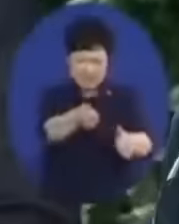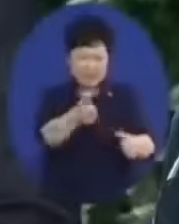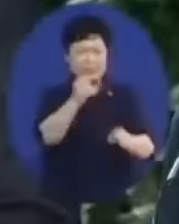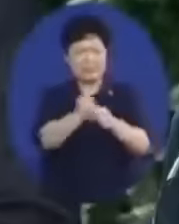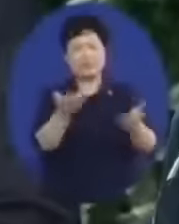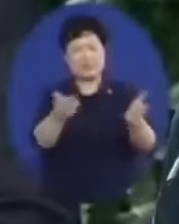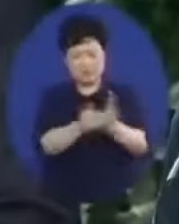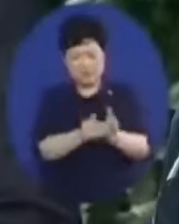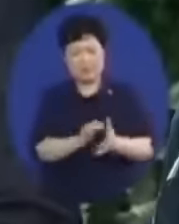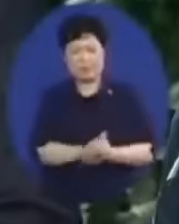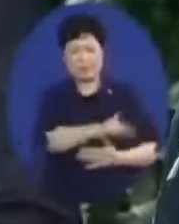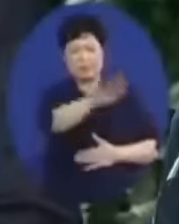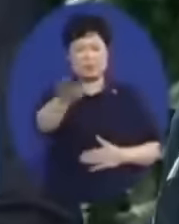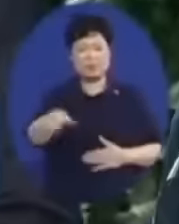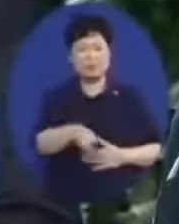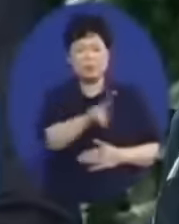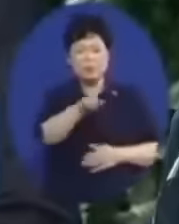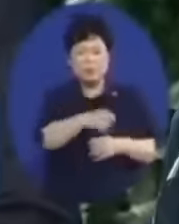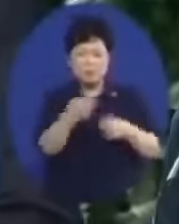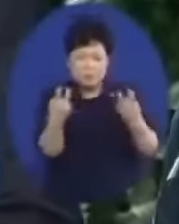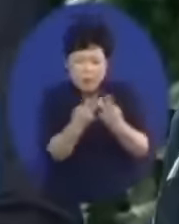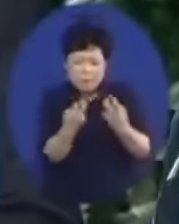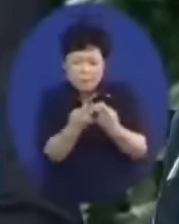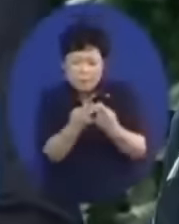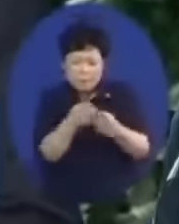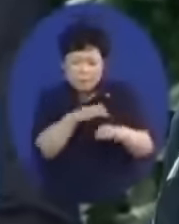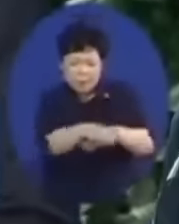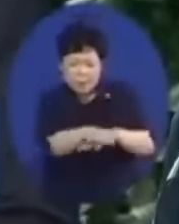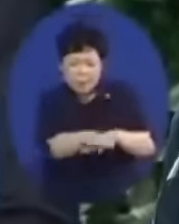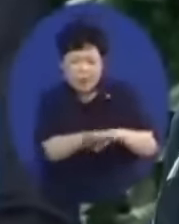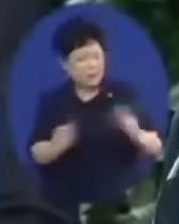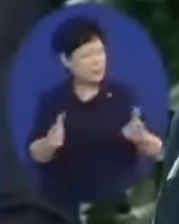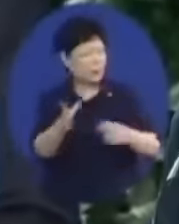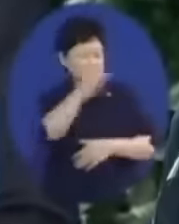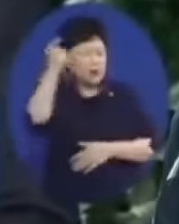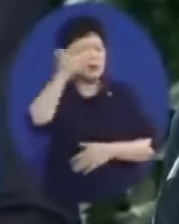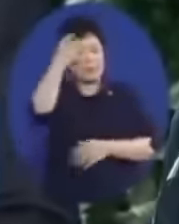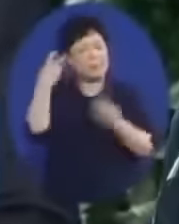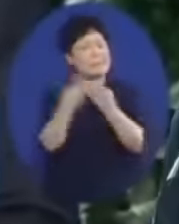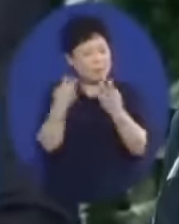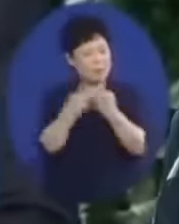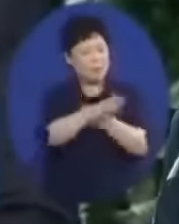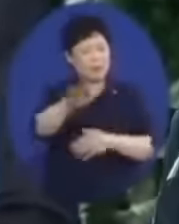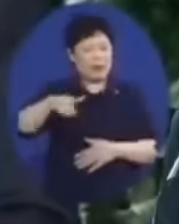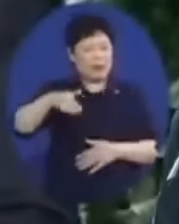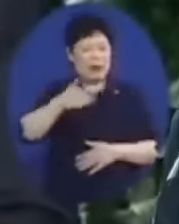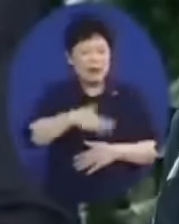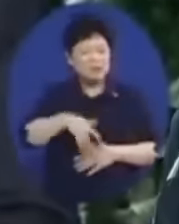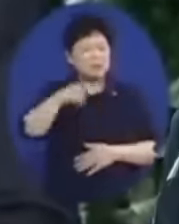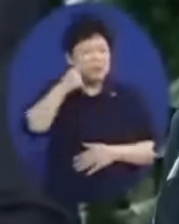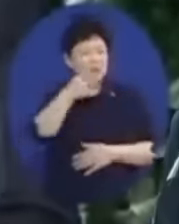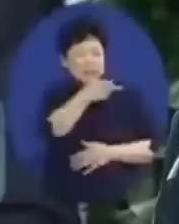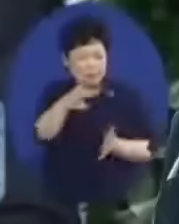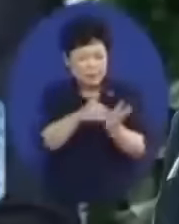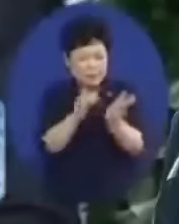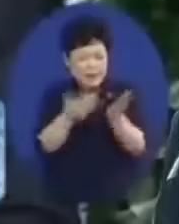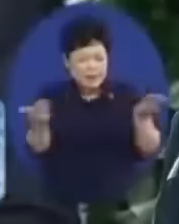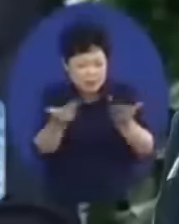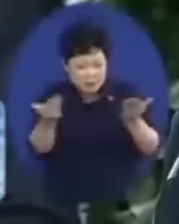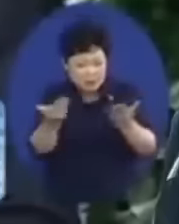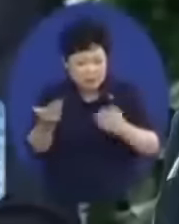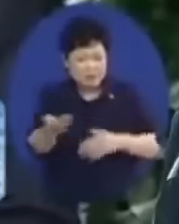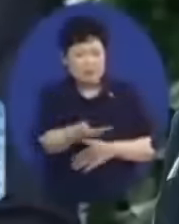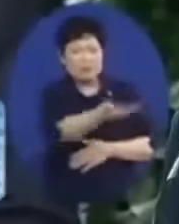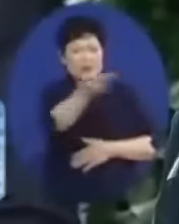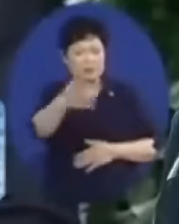것입니다. 우리의 수단과 방법이 아닙니다. 성령의 수단과 방법입니다. 우리가 알지 못하는 크고 비밀한 일로서 우리를